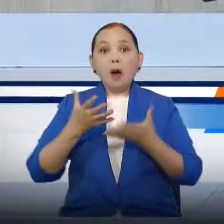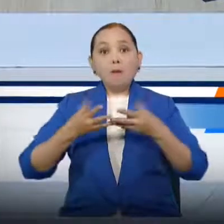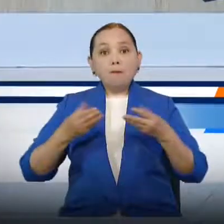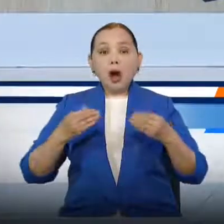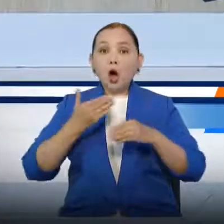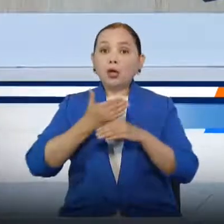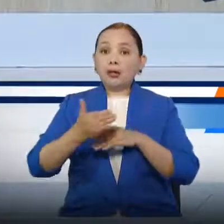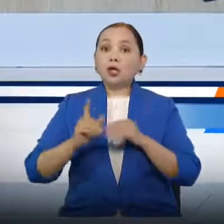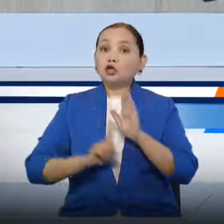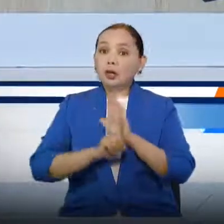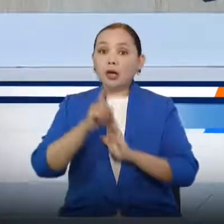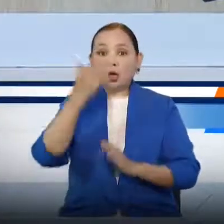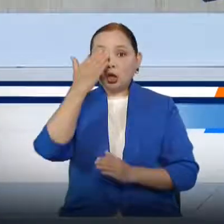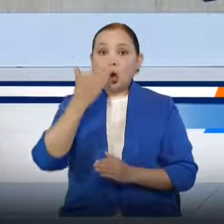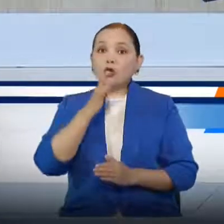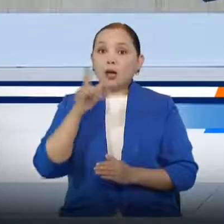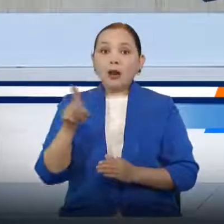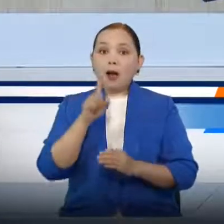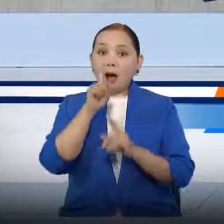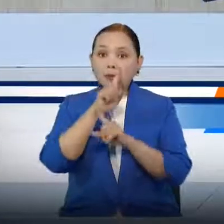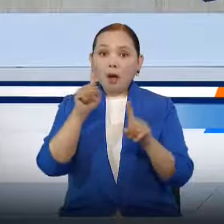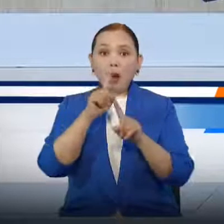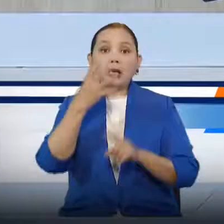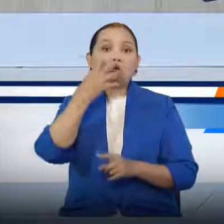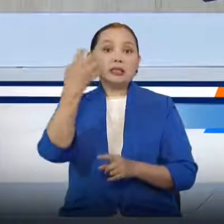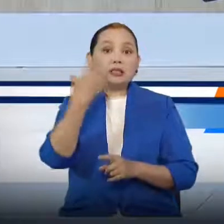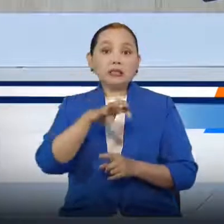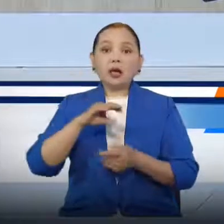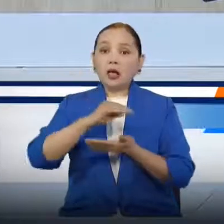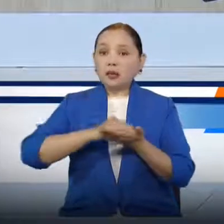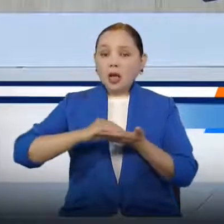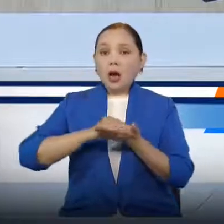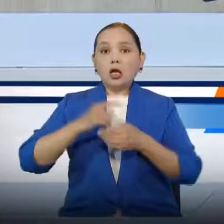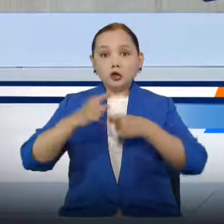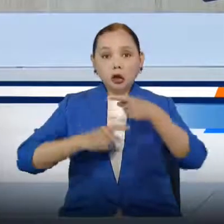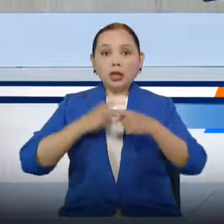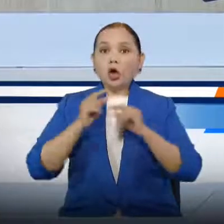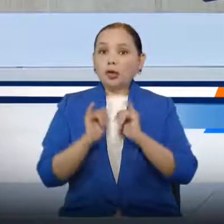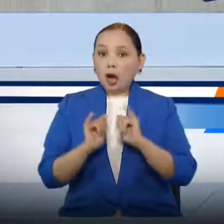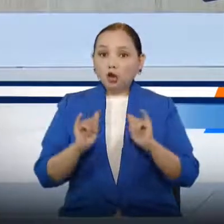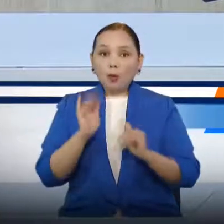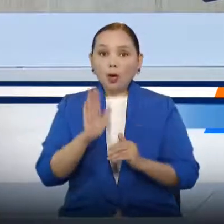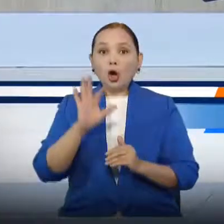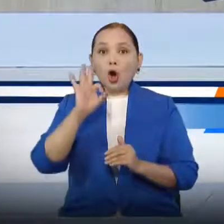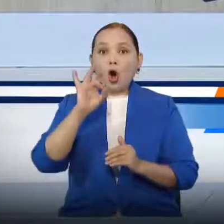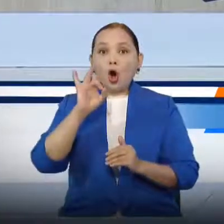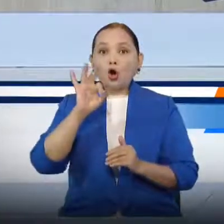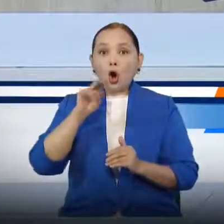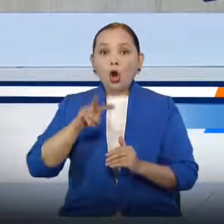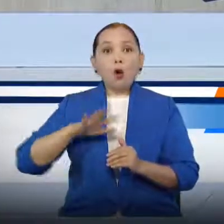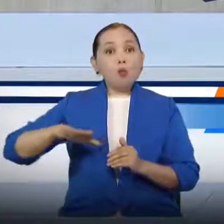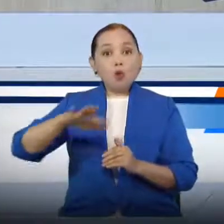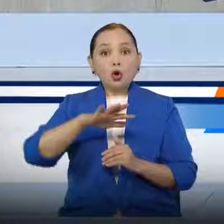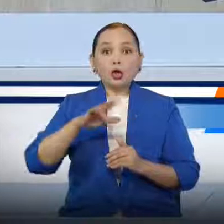kech kelishi, yoz oylarda anomal issiq davrining takrorligi va jadalligi ortib bormoqda. Orol bo'yi hududli,